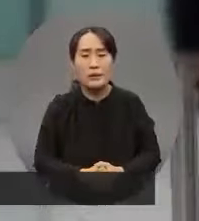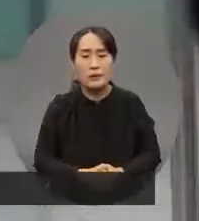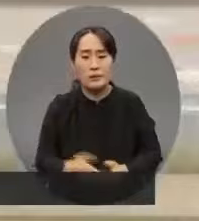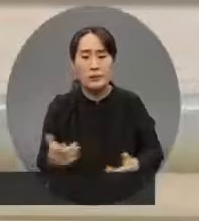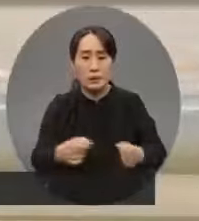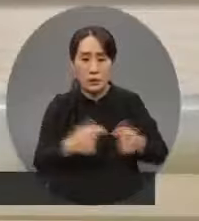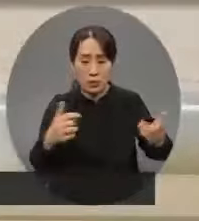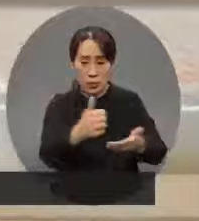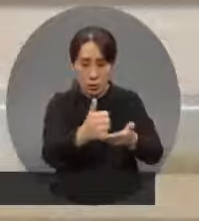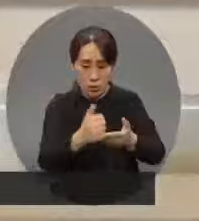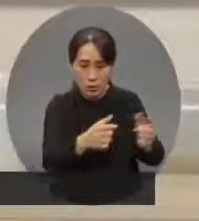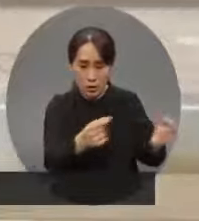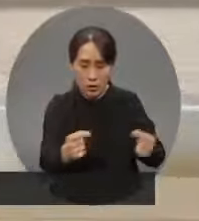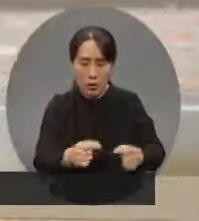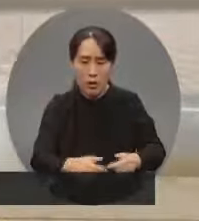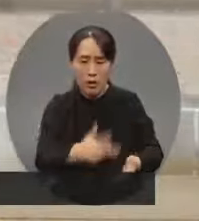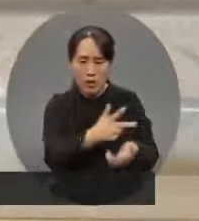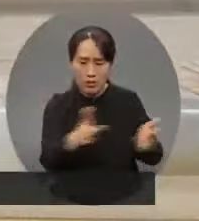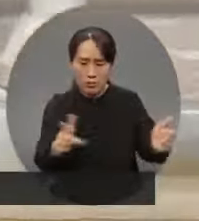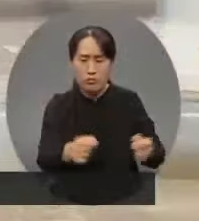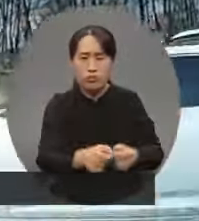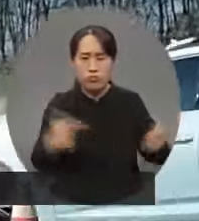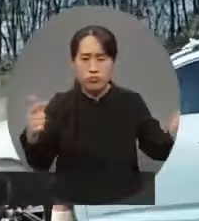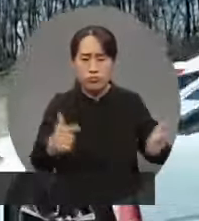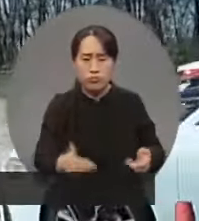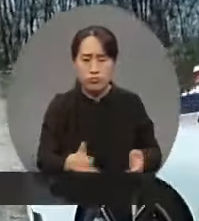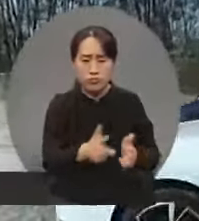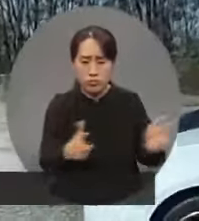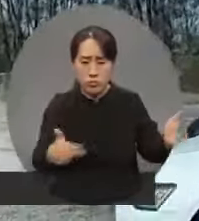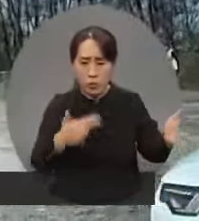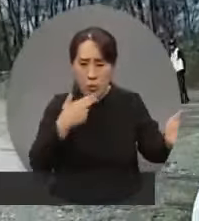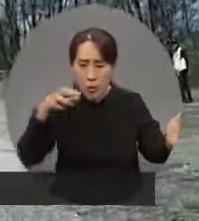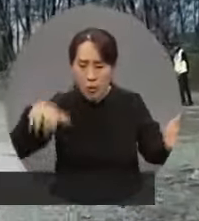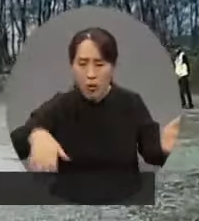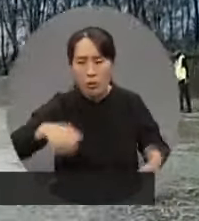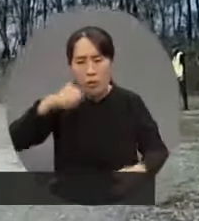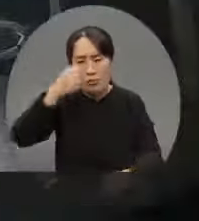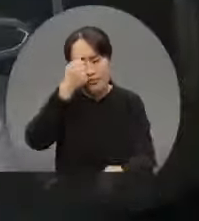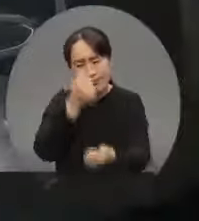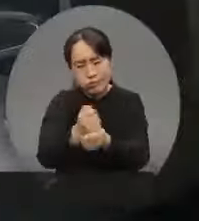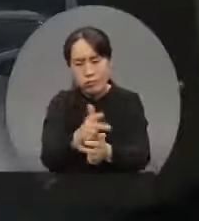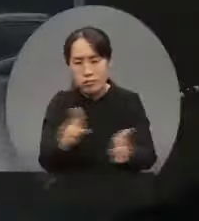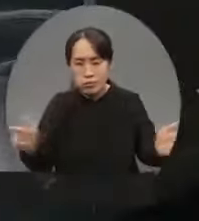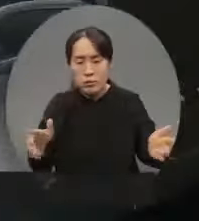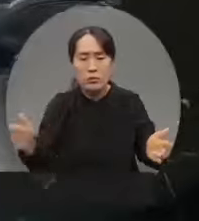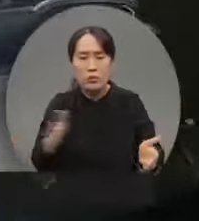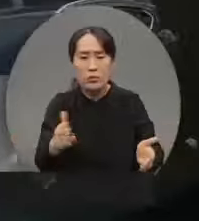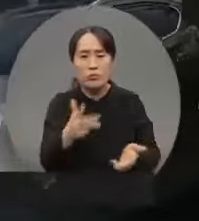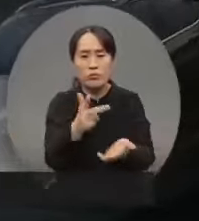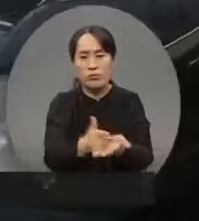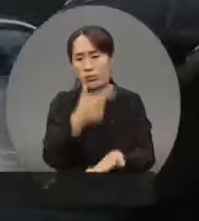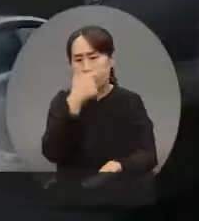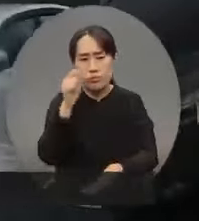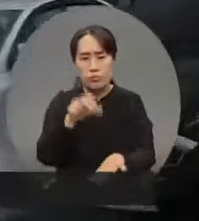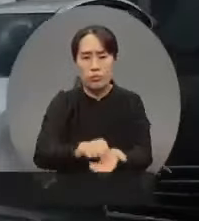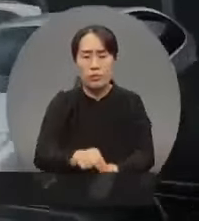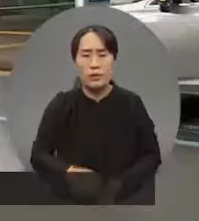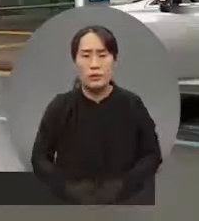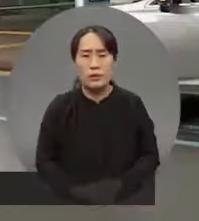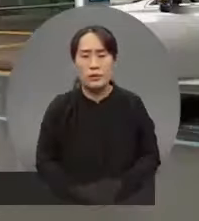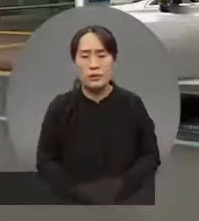늘어난 이용객만큼 차량도 늘면서 주차선도 없는 공터에 차를 세워야 할 정도로 주차 공간이 부족해진